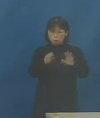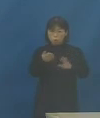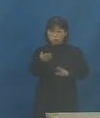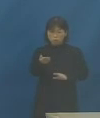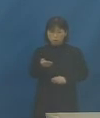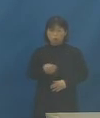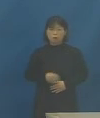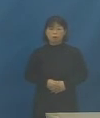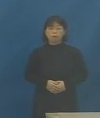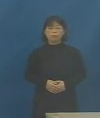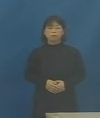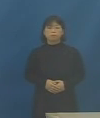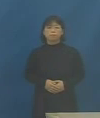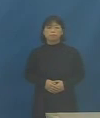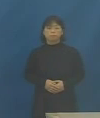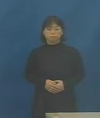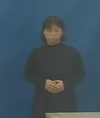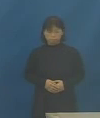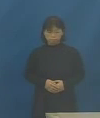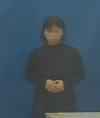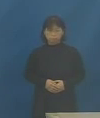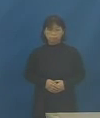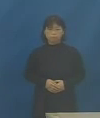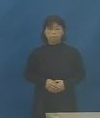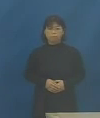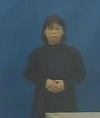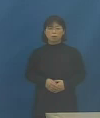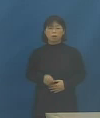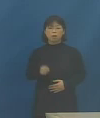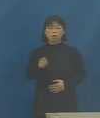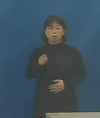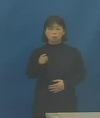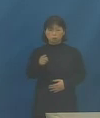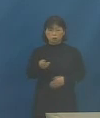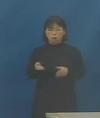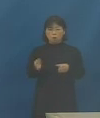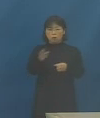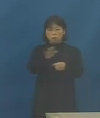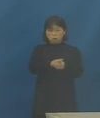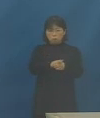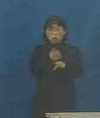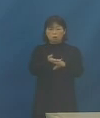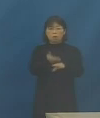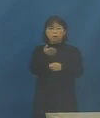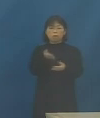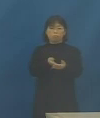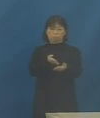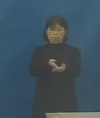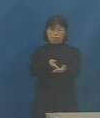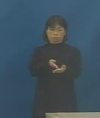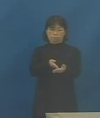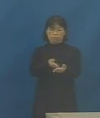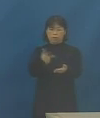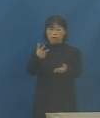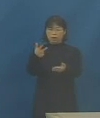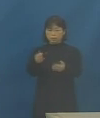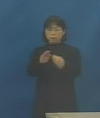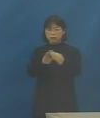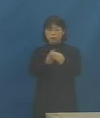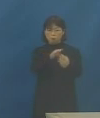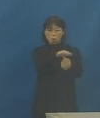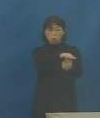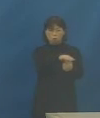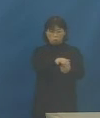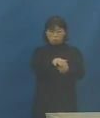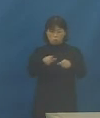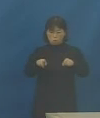かそれをはを織り込んだ上でのお話を申し上げております視聴層も当然ながらそう